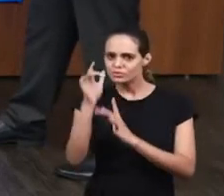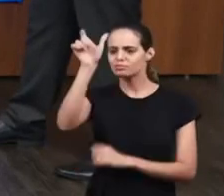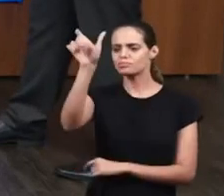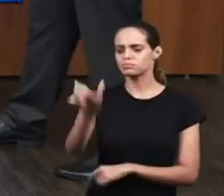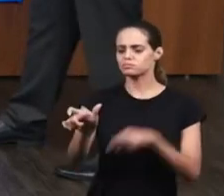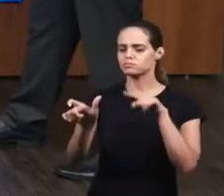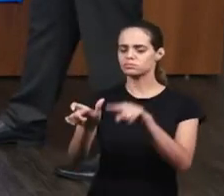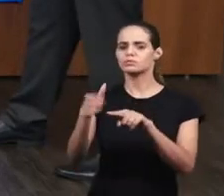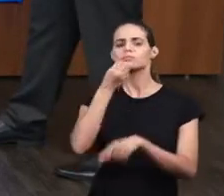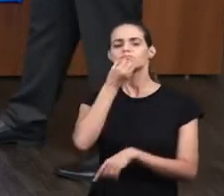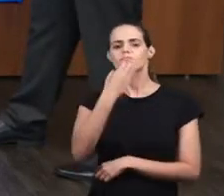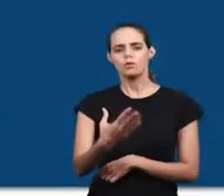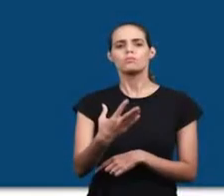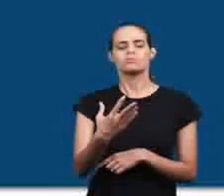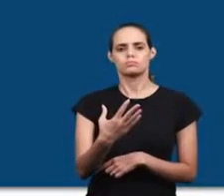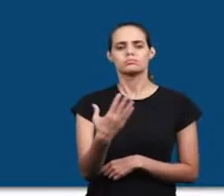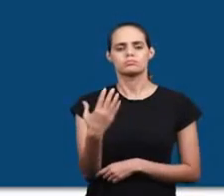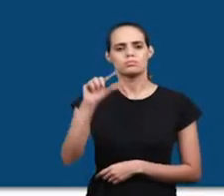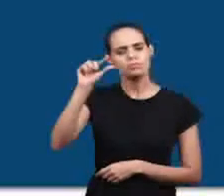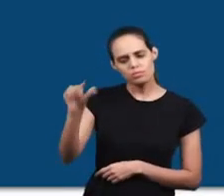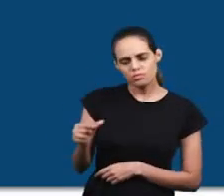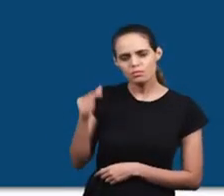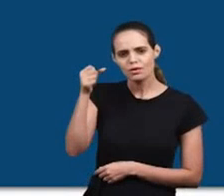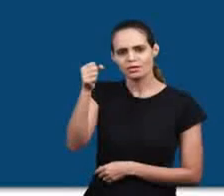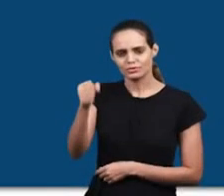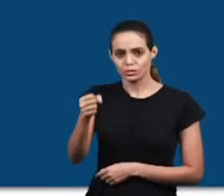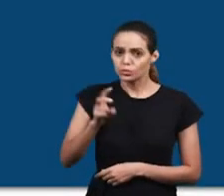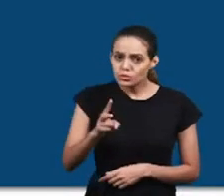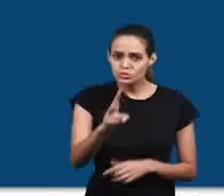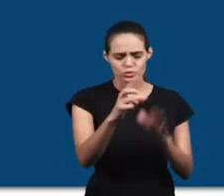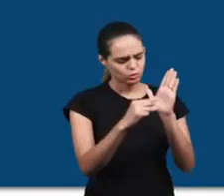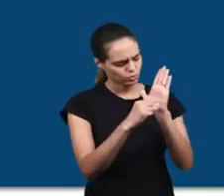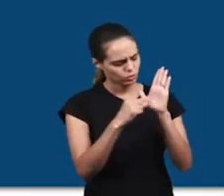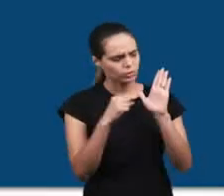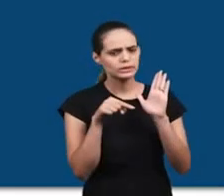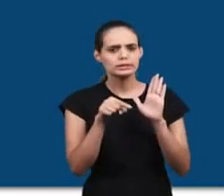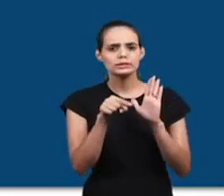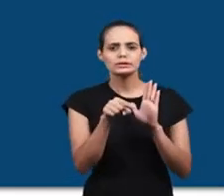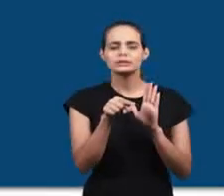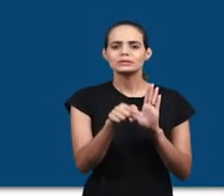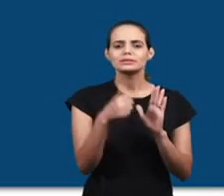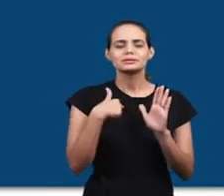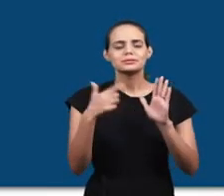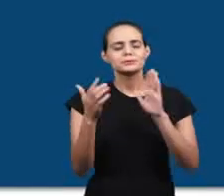er war ein Hirte der Schafe, aber in diesem Psalm ist er ein Schaf.